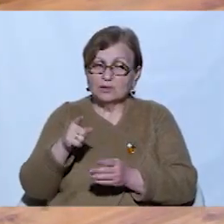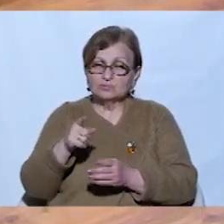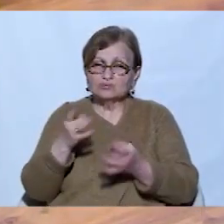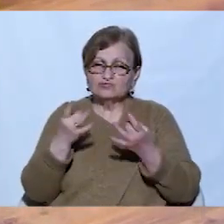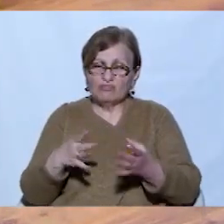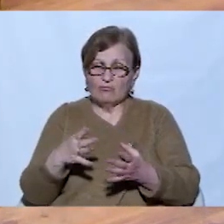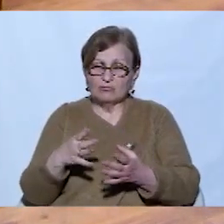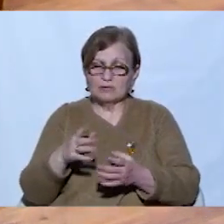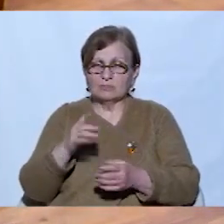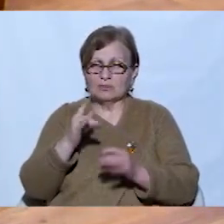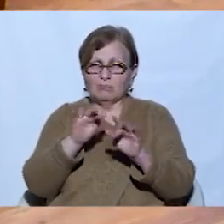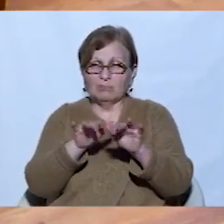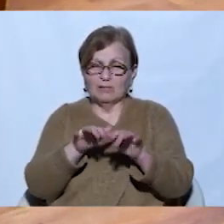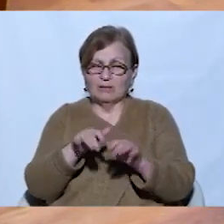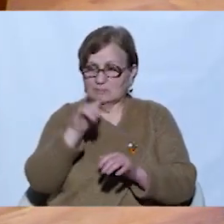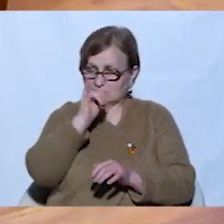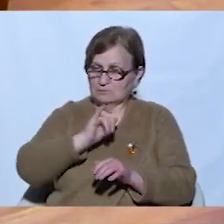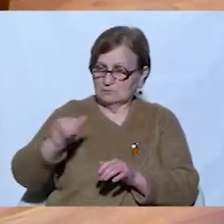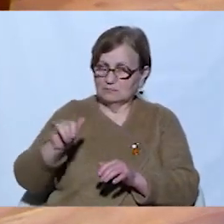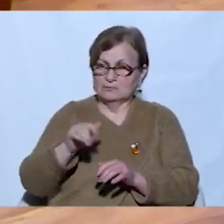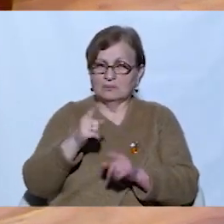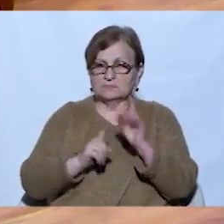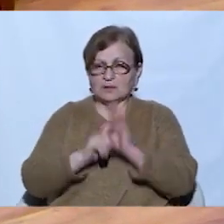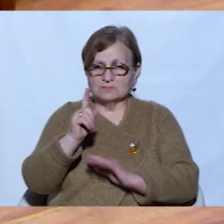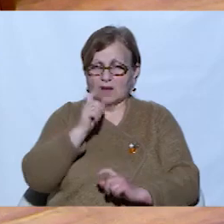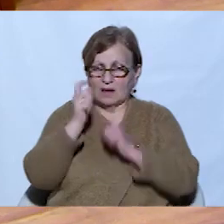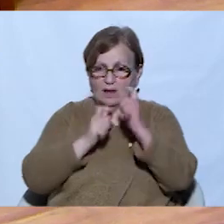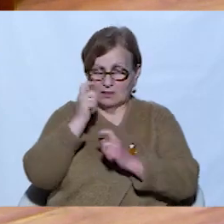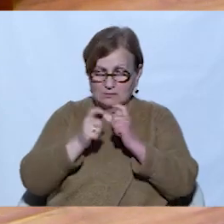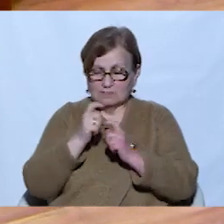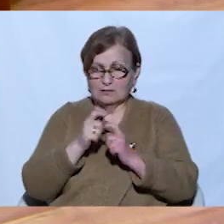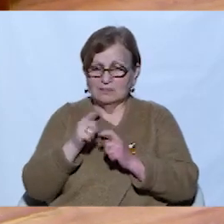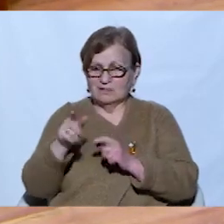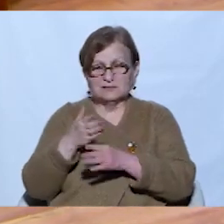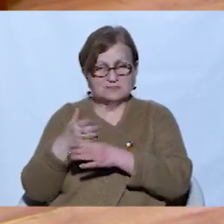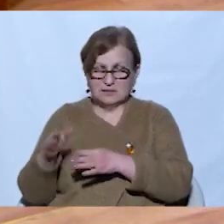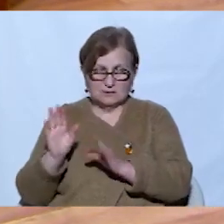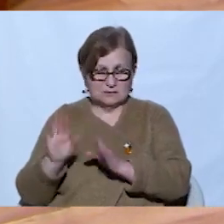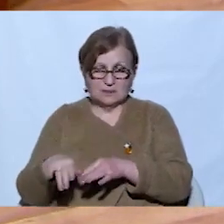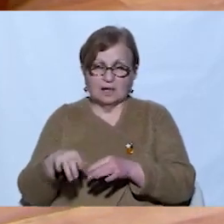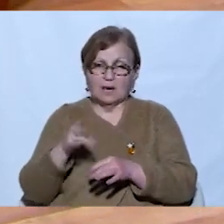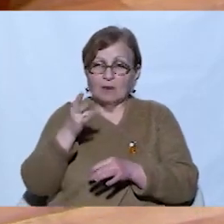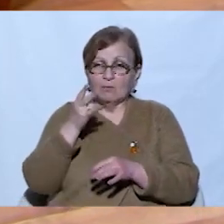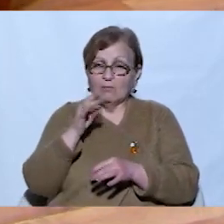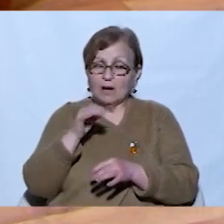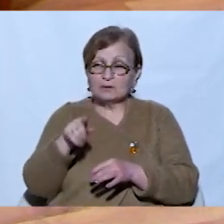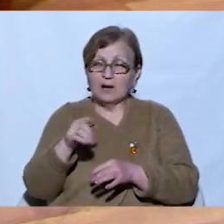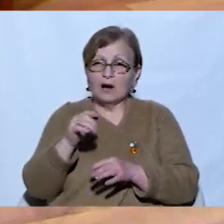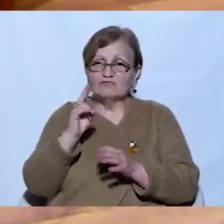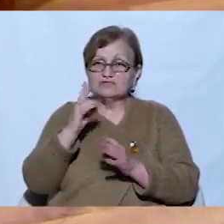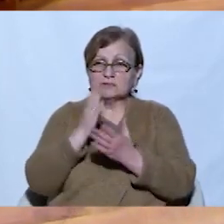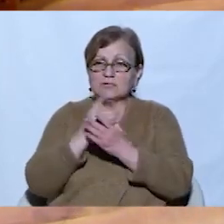მქონე ბავშვი და უბრალოდ კომპიუტერთან არ სვამთ და იმიტომ ახორცელებს რთულ ქცევას, ეს ცალკე სამუშაოა, მაგრამ მე თუ მაქვს აუტიზმის